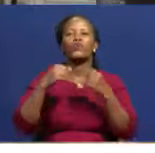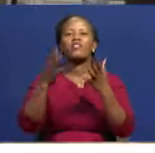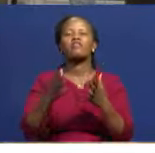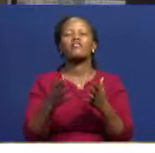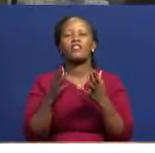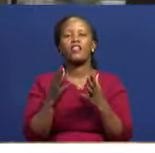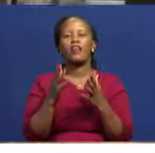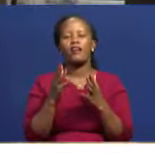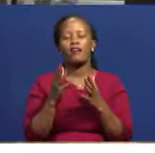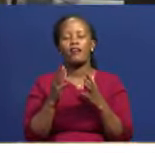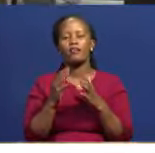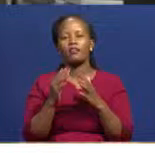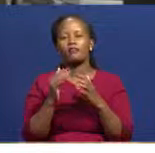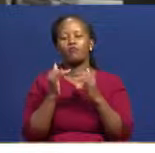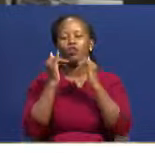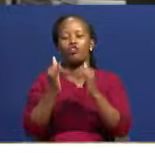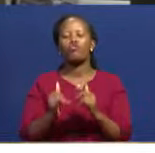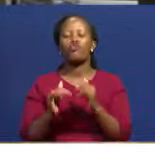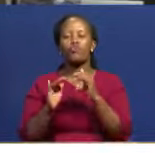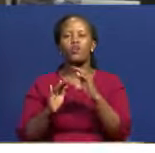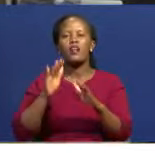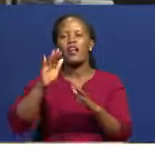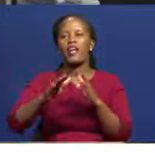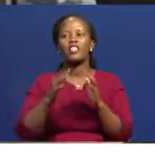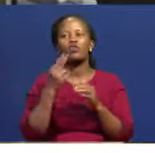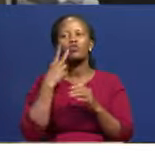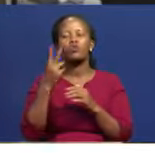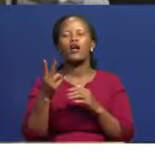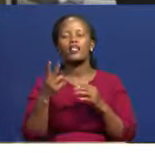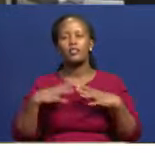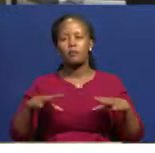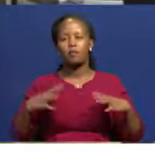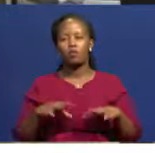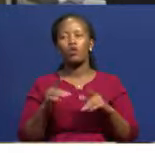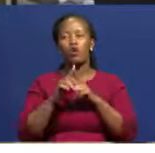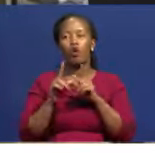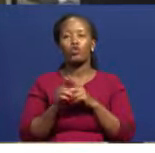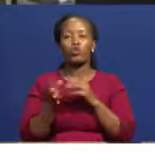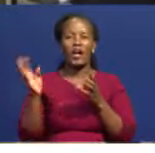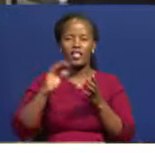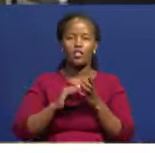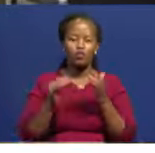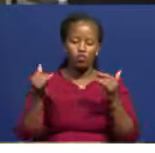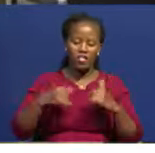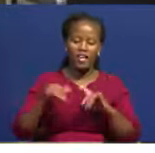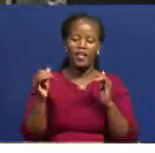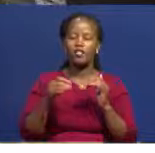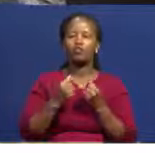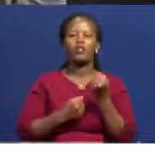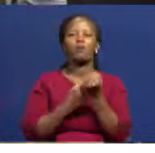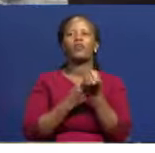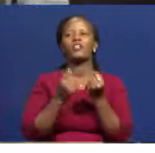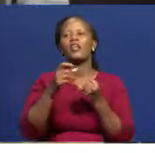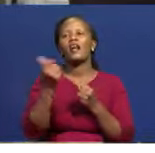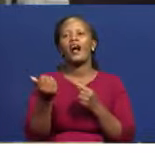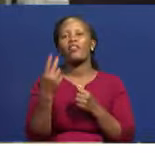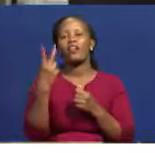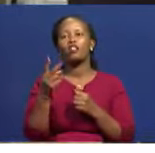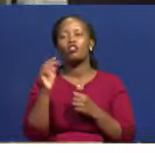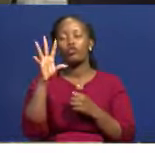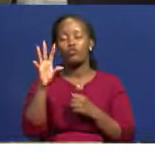220 amputees and also we'll be taking measurements tomorrow to over 250 amputees. And